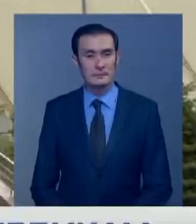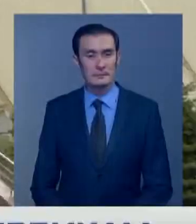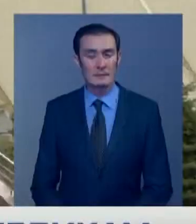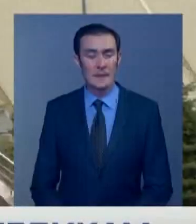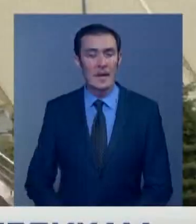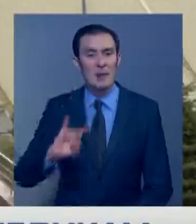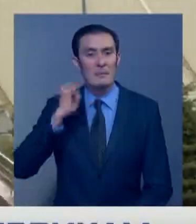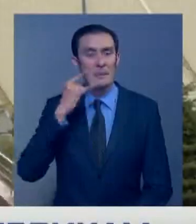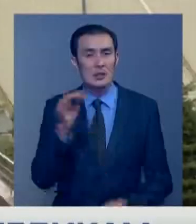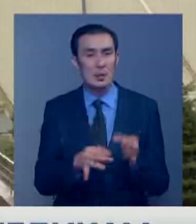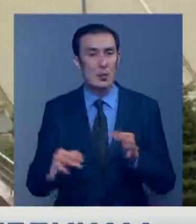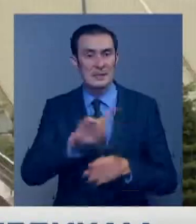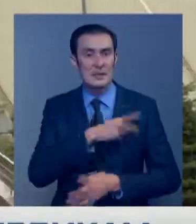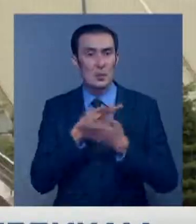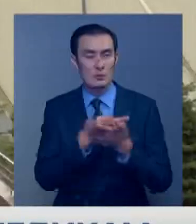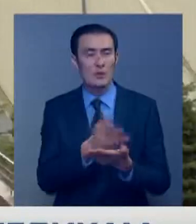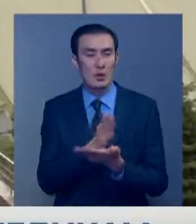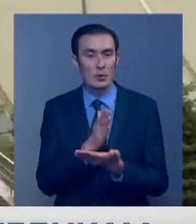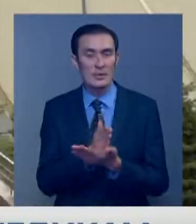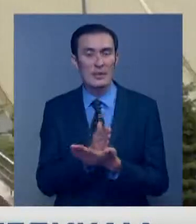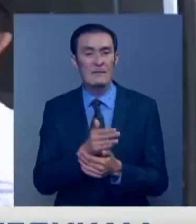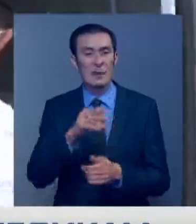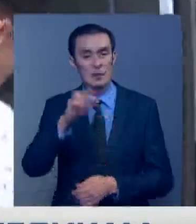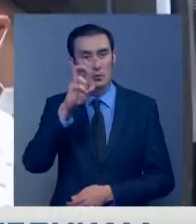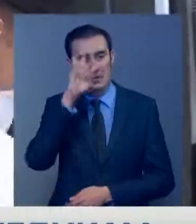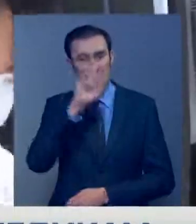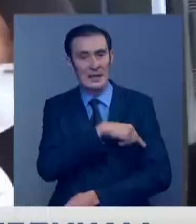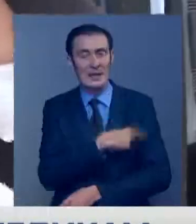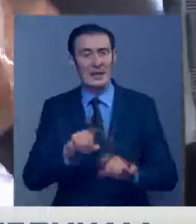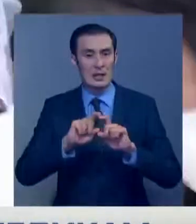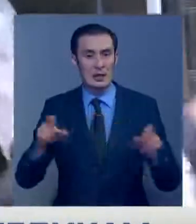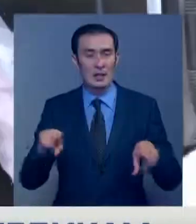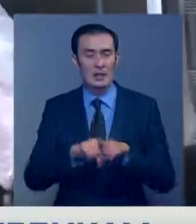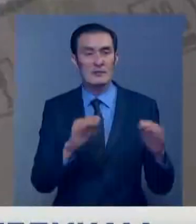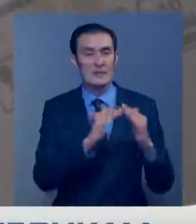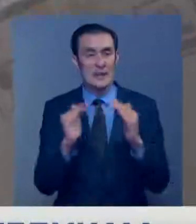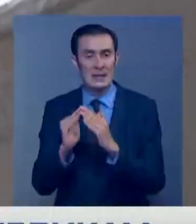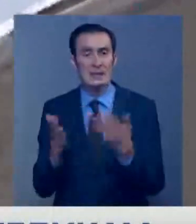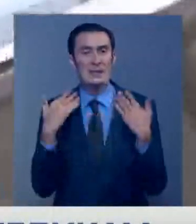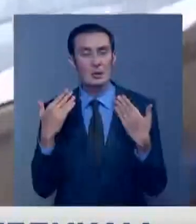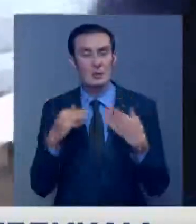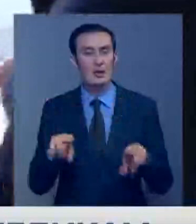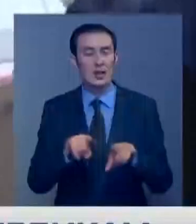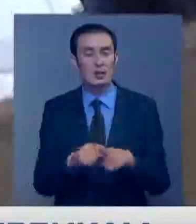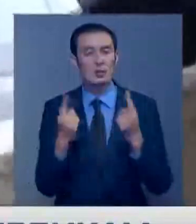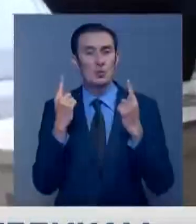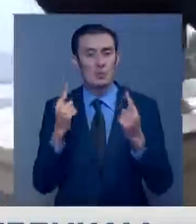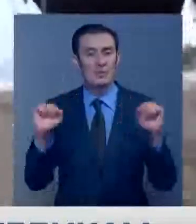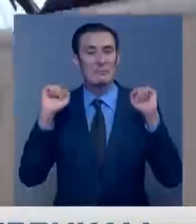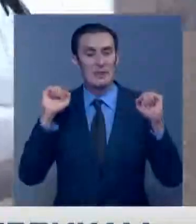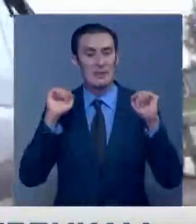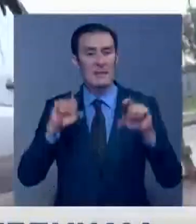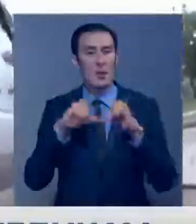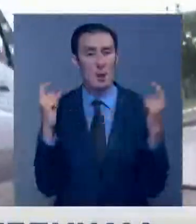В Павлодарской области госпитали развернуты при всех государственных клиниках, а также в зданиях санаториев и даже самого крупного